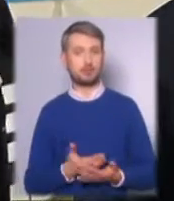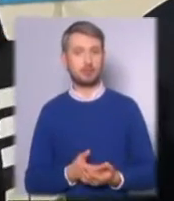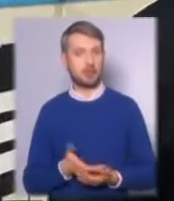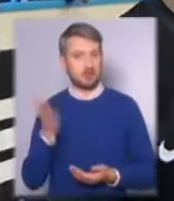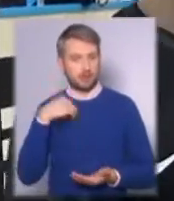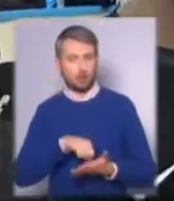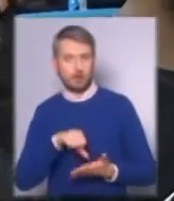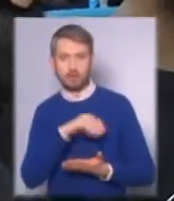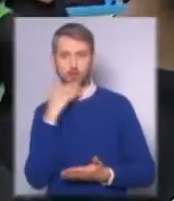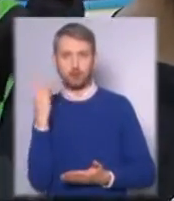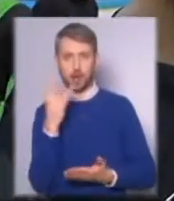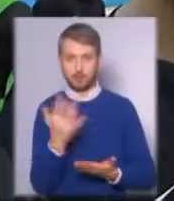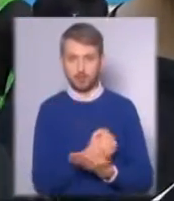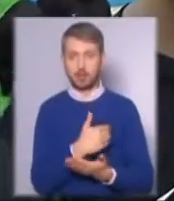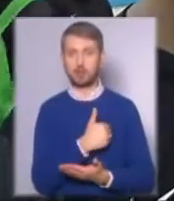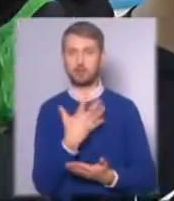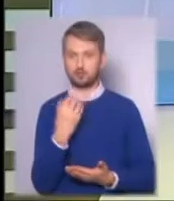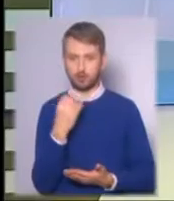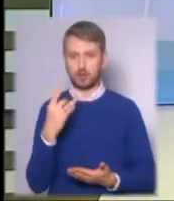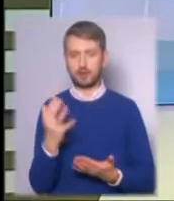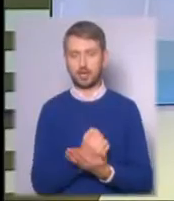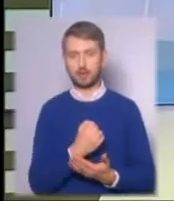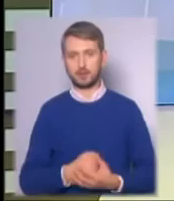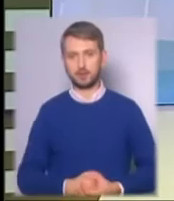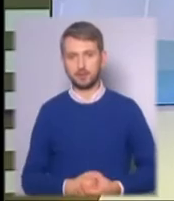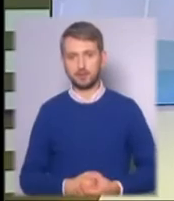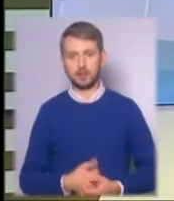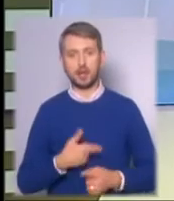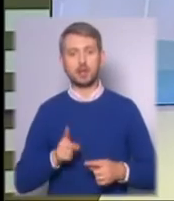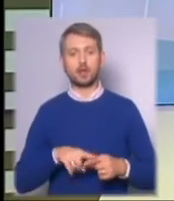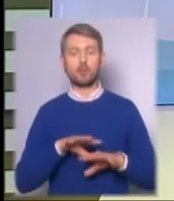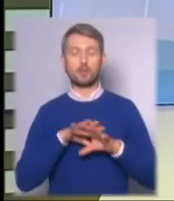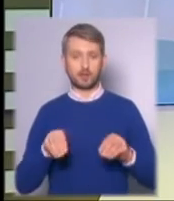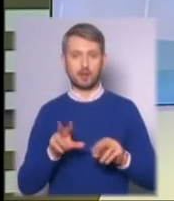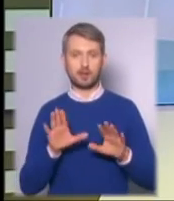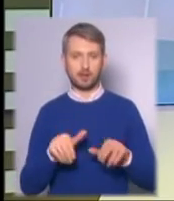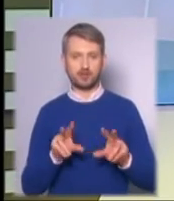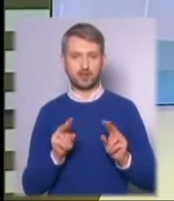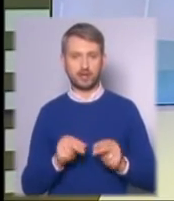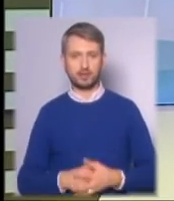вигравали, хочемо ще раз виграти. На цьому все. Будьте здорові!